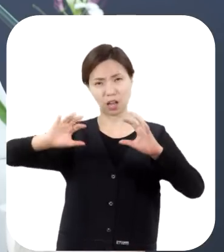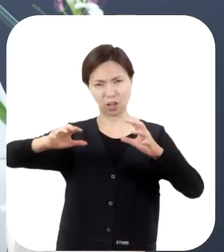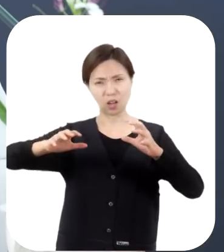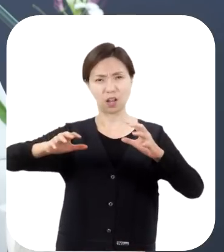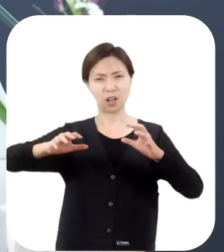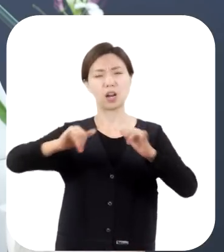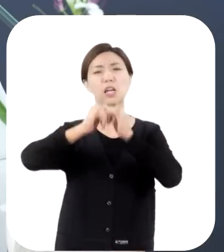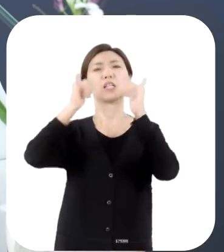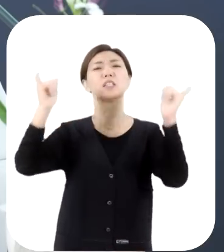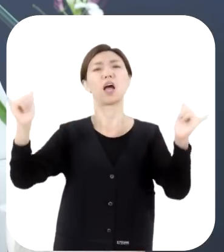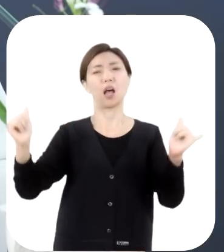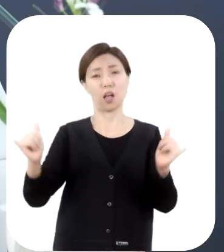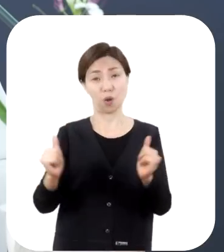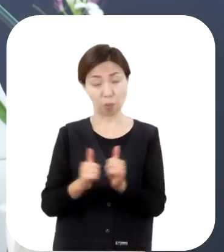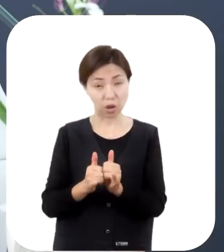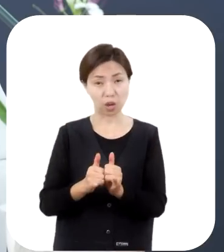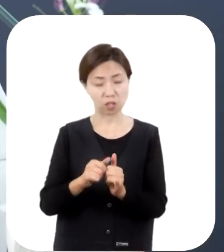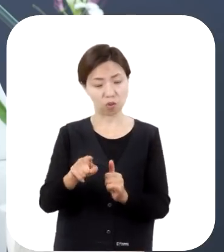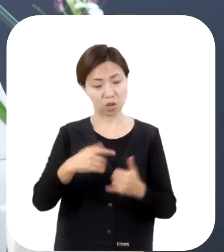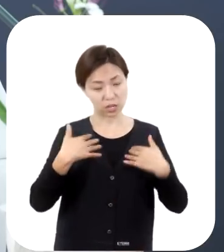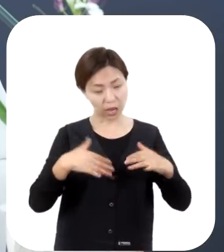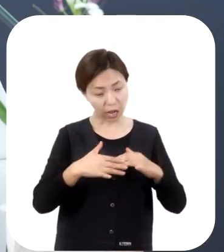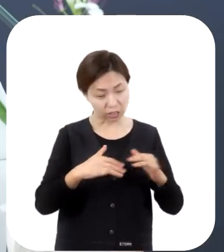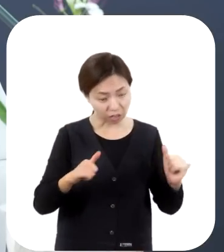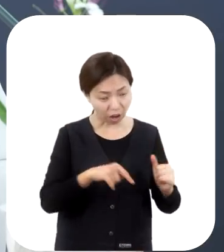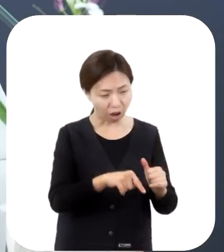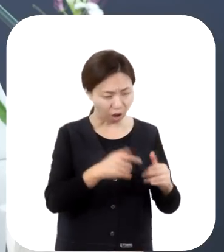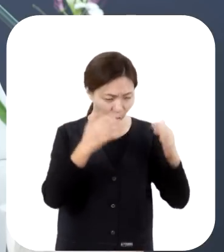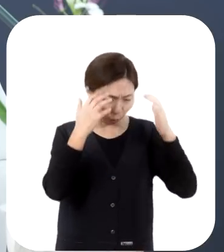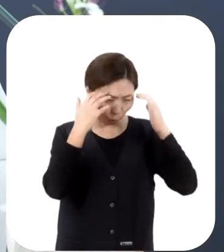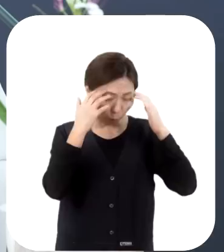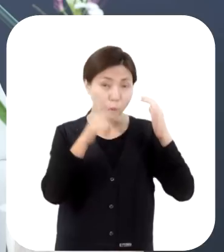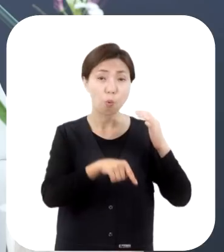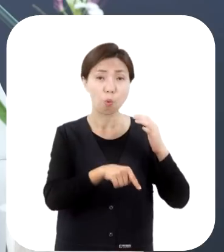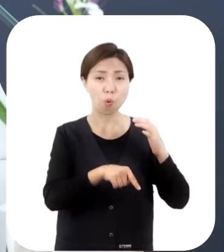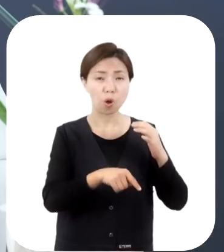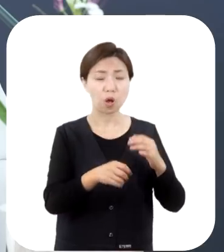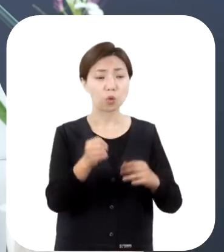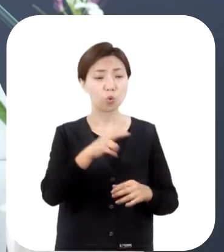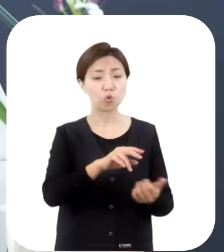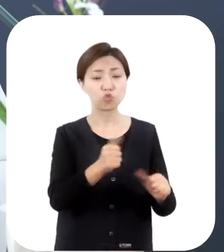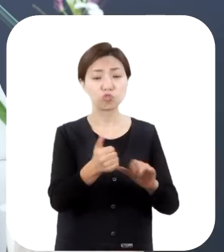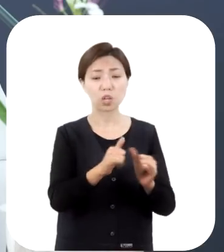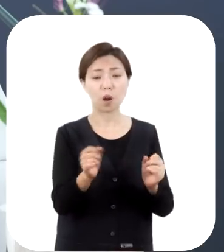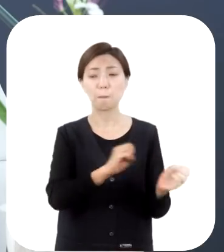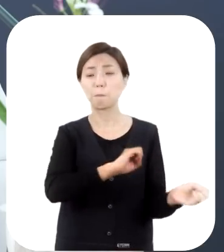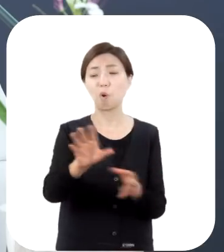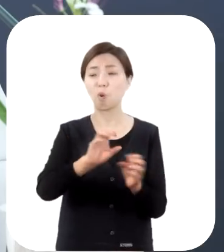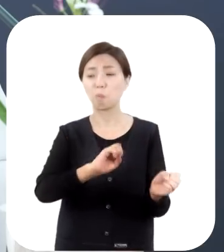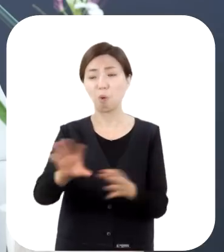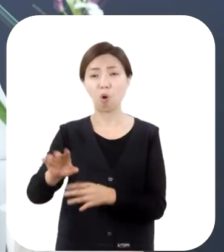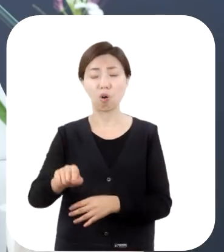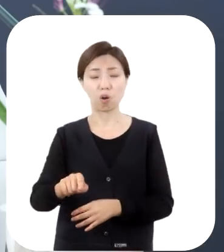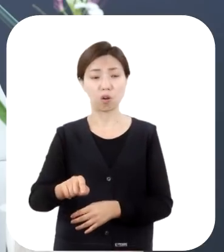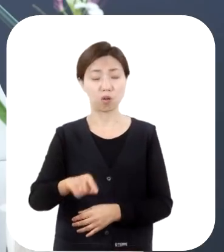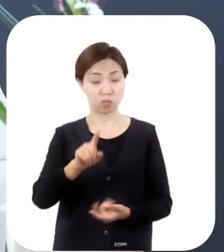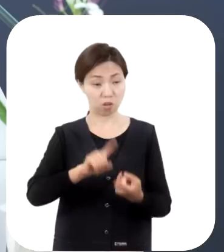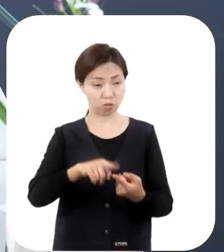당시 사회의 약자층이 고통받는 것을 아무런 문제의식